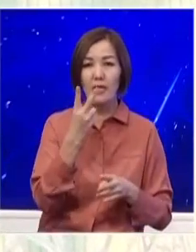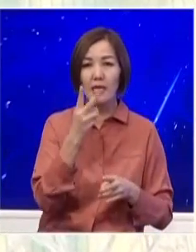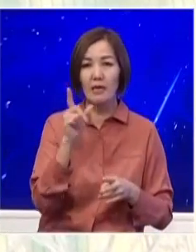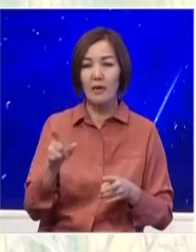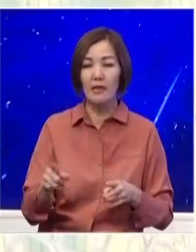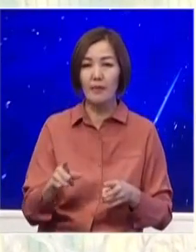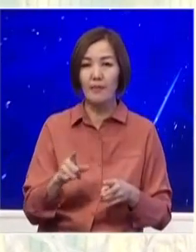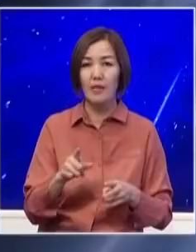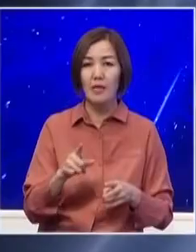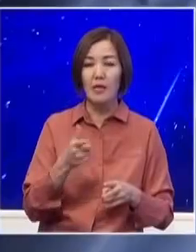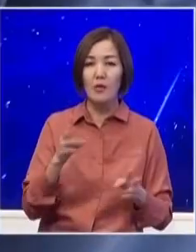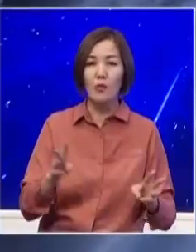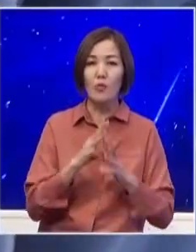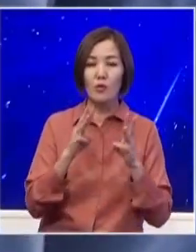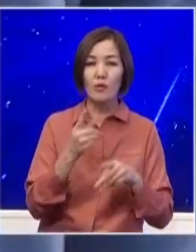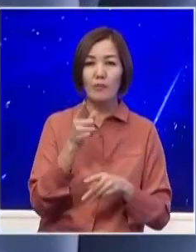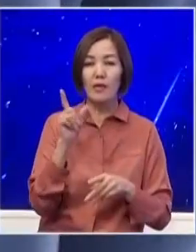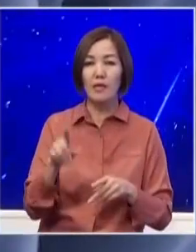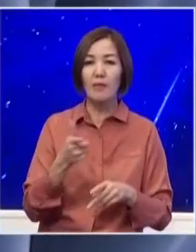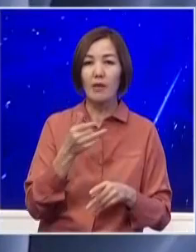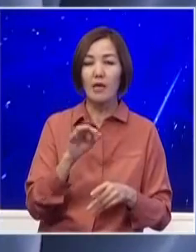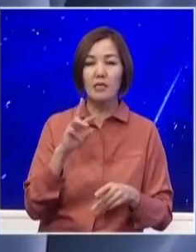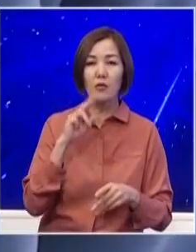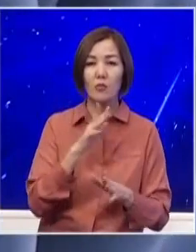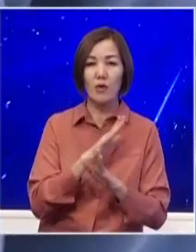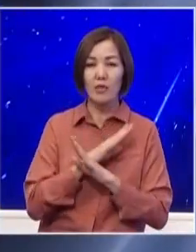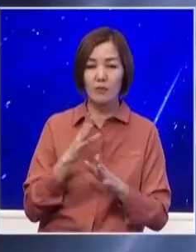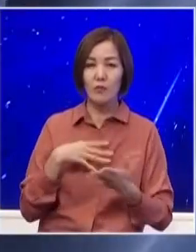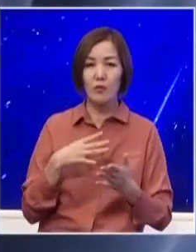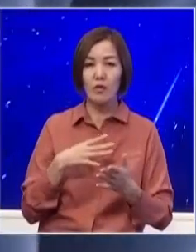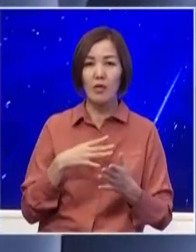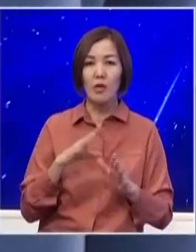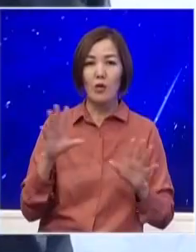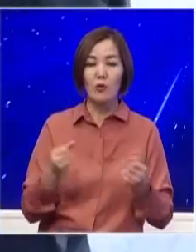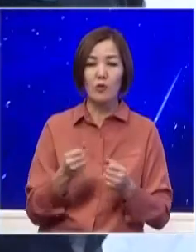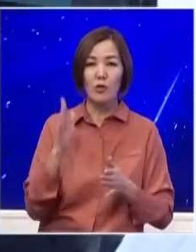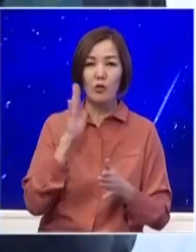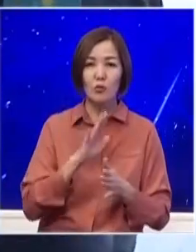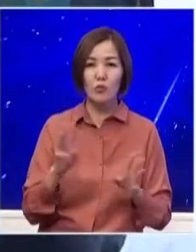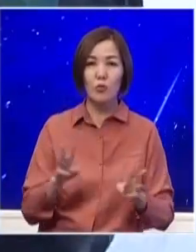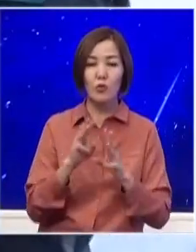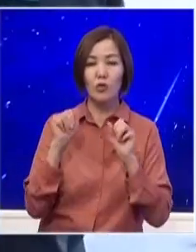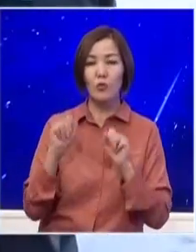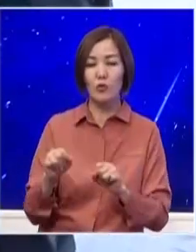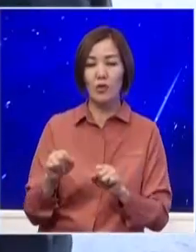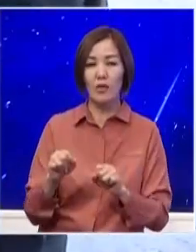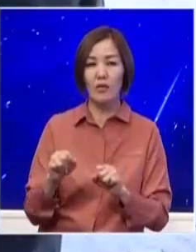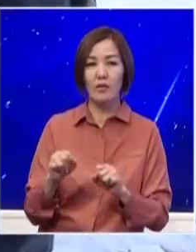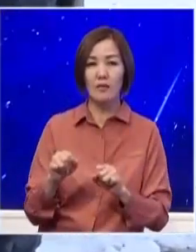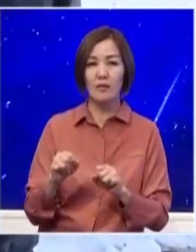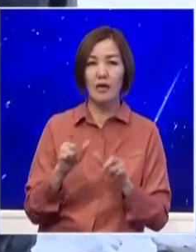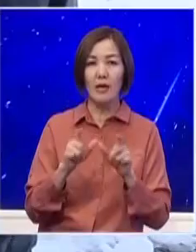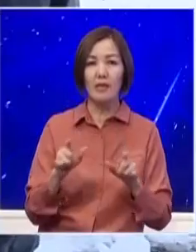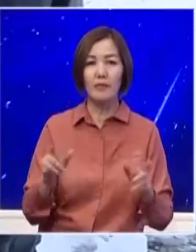өрттен, бір адам улы газдан қаза тауыпты. Сондықтан өз бастарын тәуекелге тігіп, от пен судың ортасына түсіп, адамдар өміріне араша